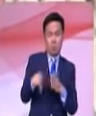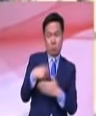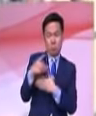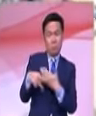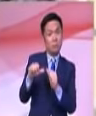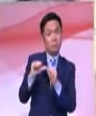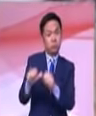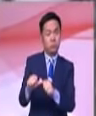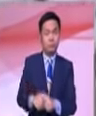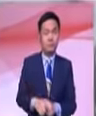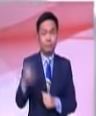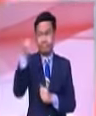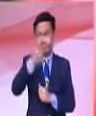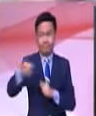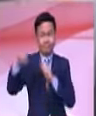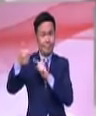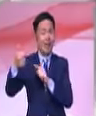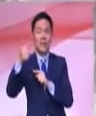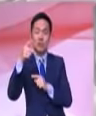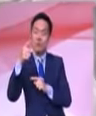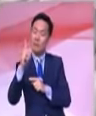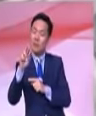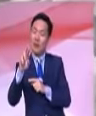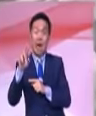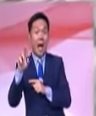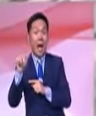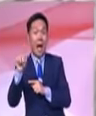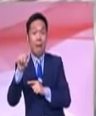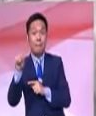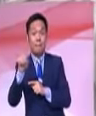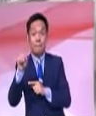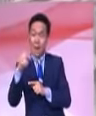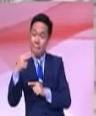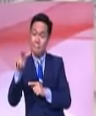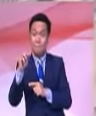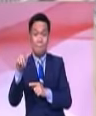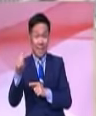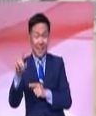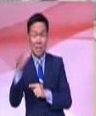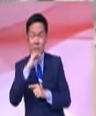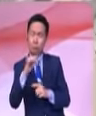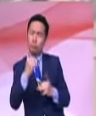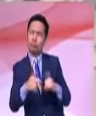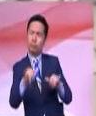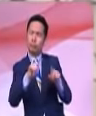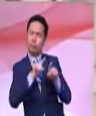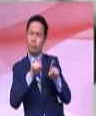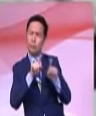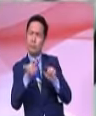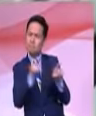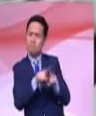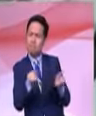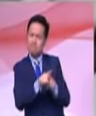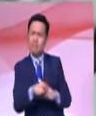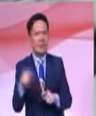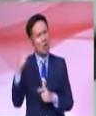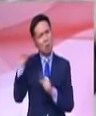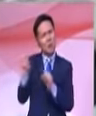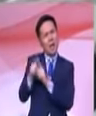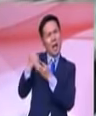tersebut. Penganalisis logistik Profesor Dato' Dr. Ahmad Zahir juga menyuarakan pendapat sama berhubung projek